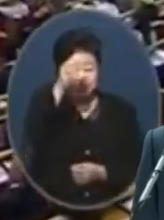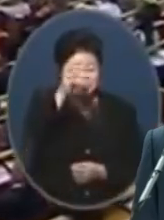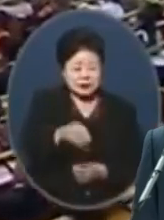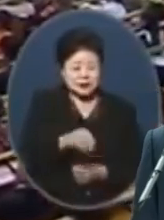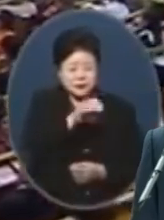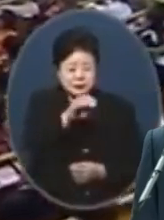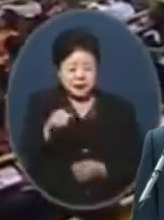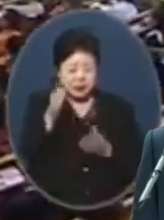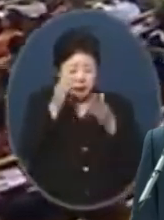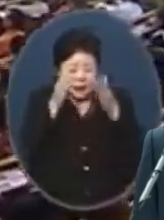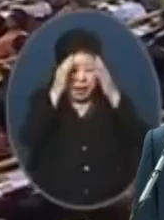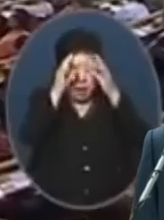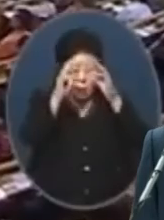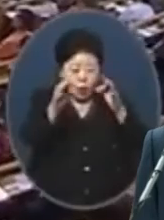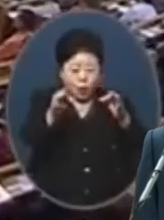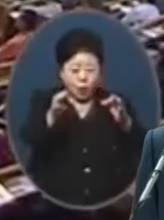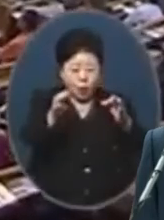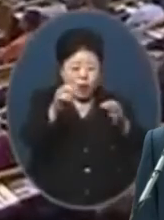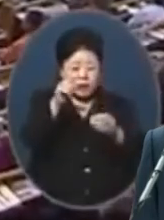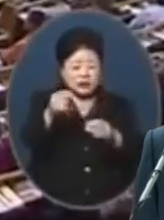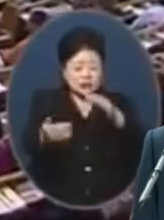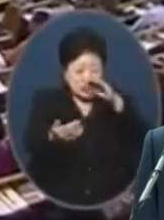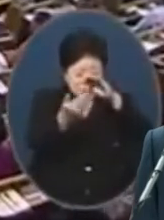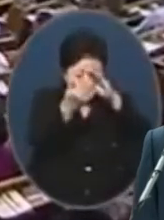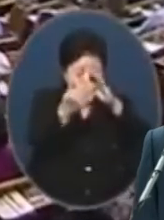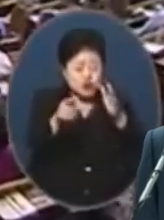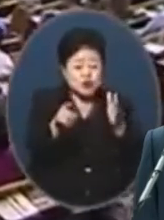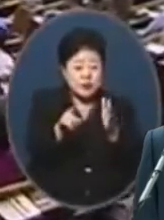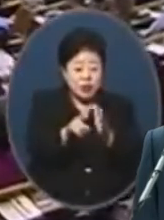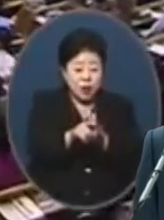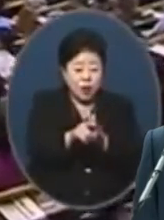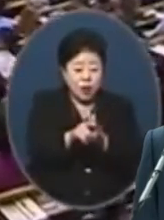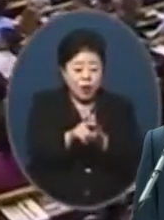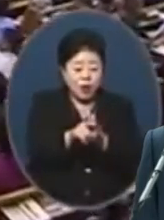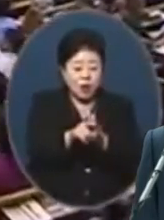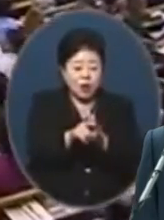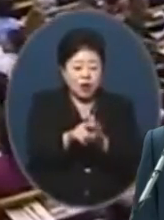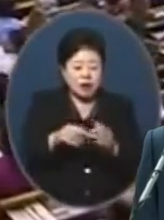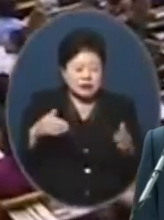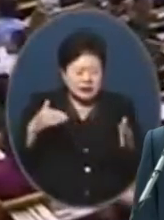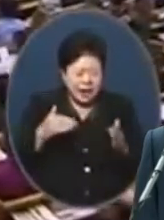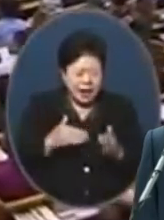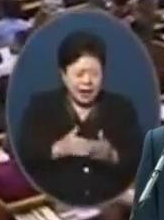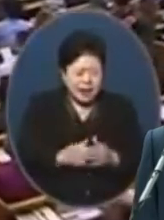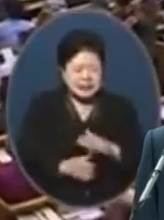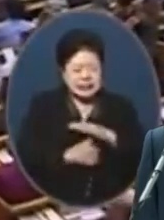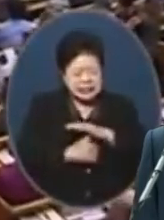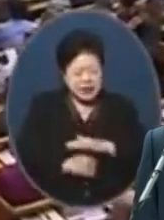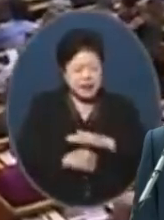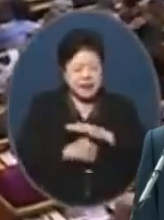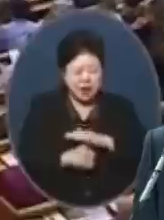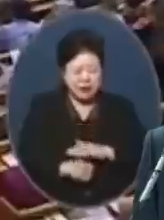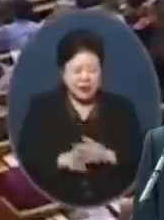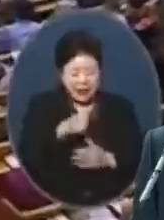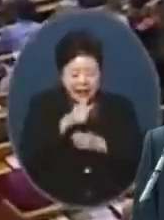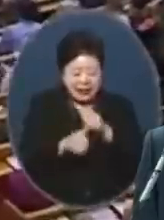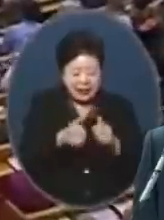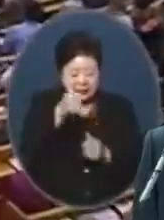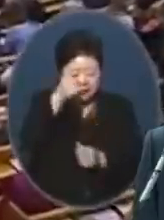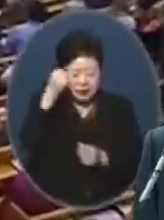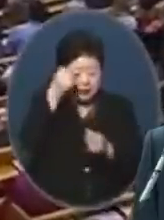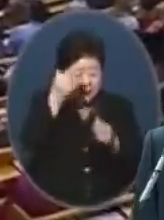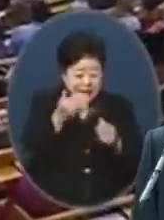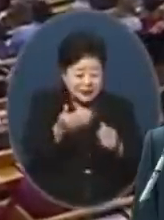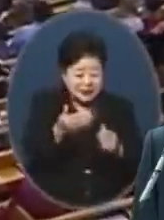십자가를 바라보고 그것이 이루어질 줄 믿고 끝까지 견디면 하나님